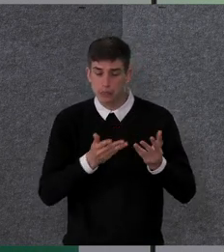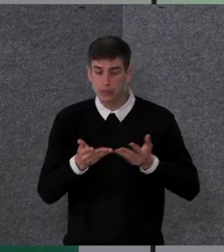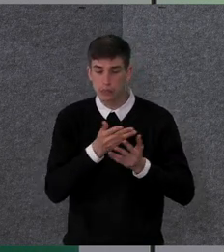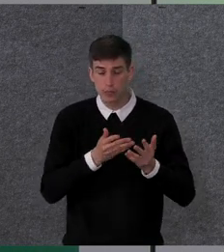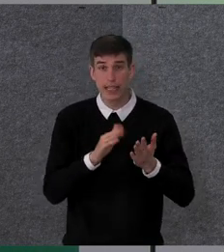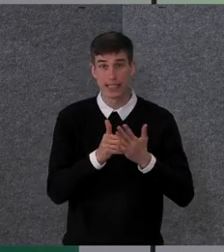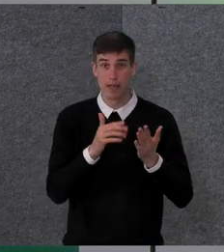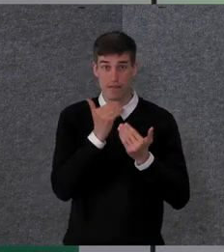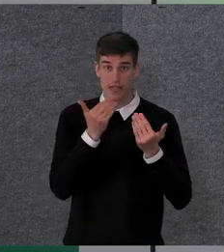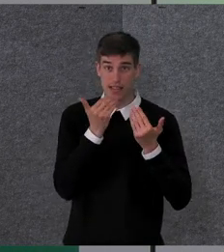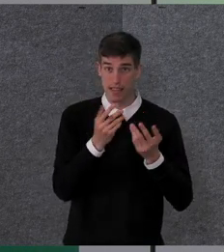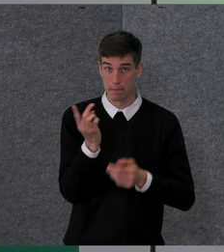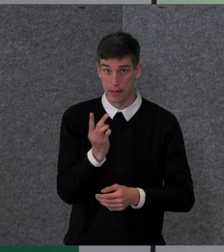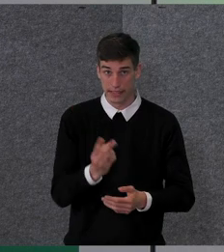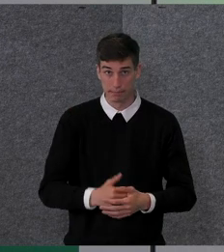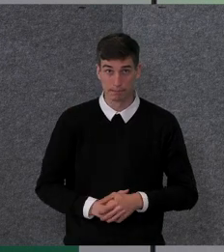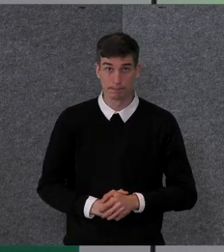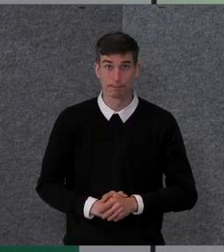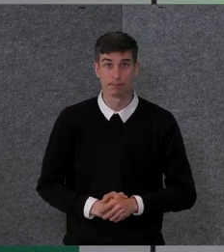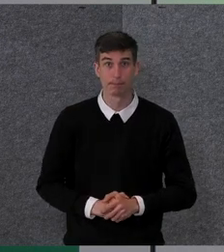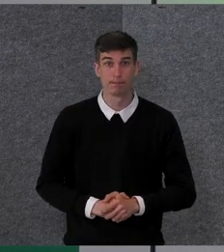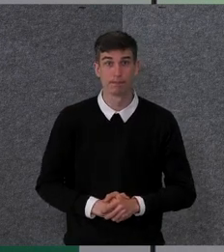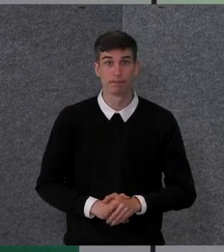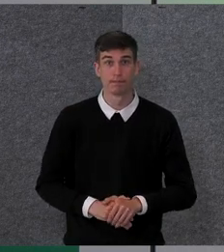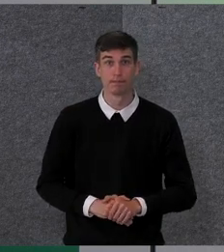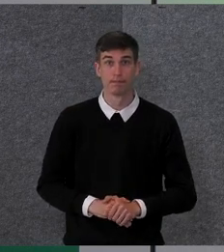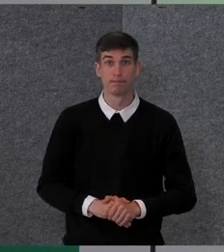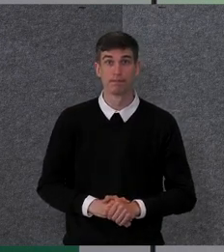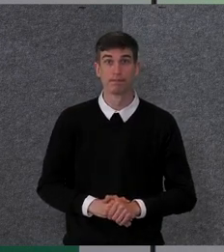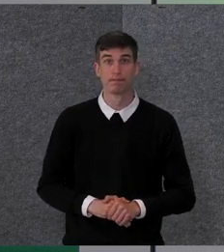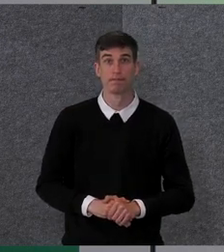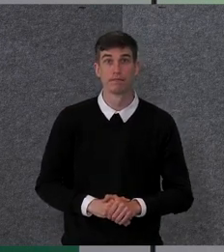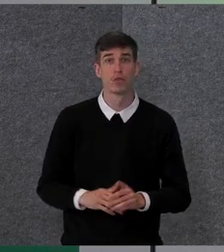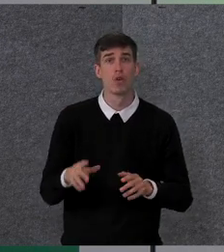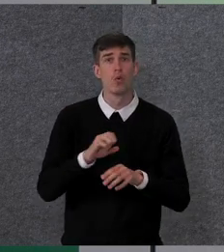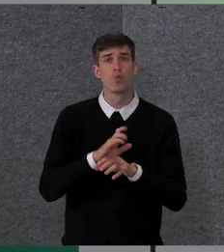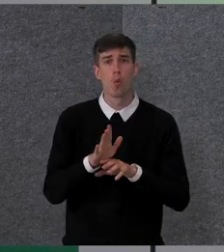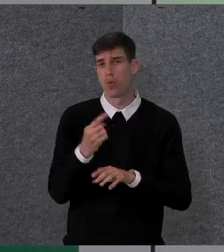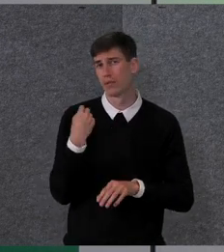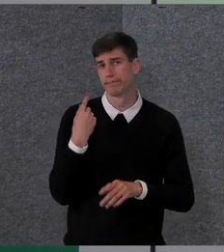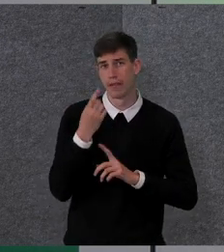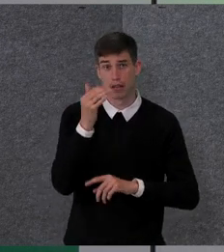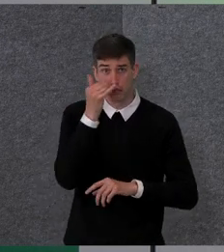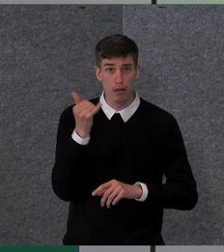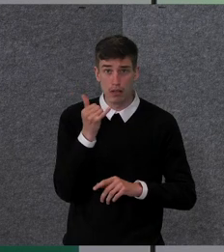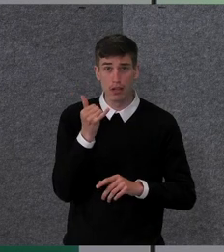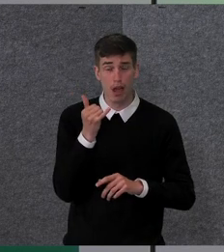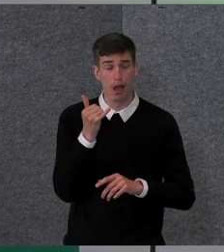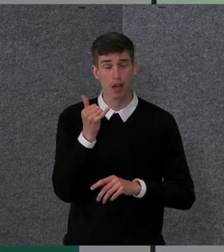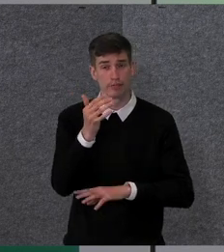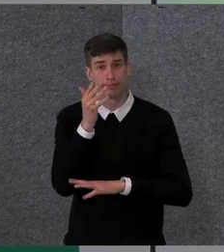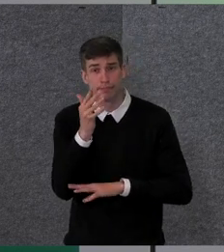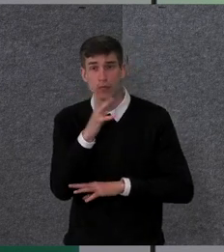ganz herzliches Dank an die LAGen dafür. Aufgrund der Pandemie und der abgespeckten LDK im August letzten Jahres können wir die Änderung erst